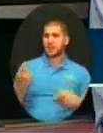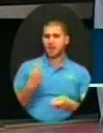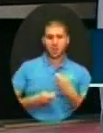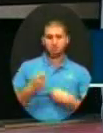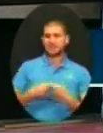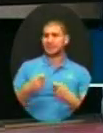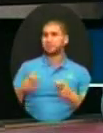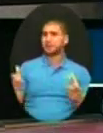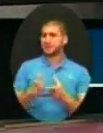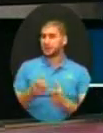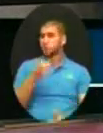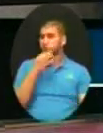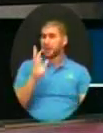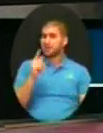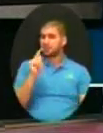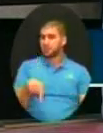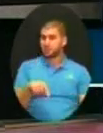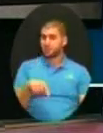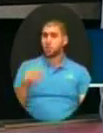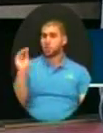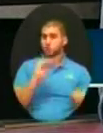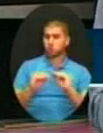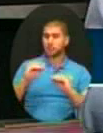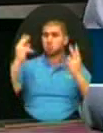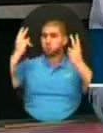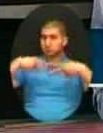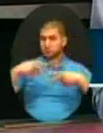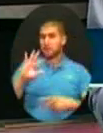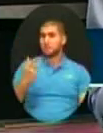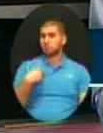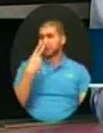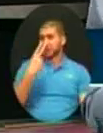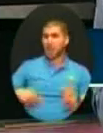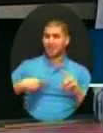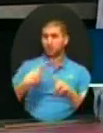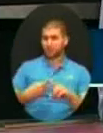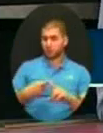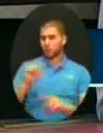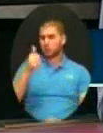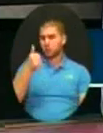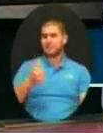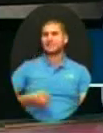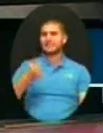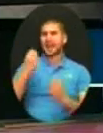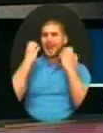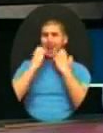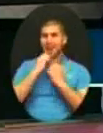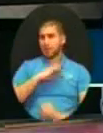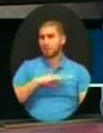מהמגזר, והשאלה אם יגיעו לנוסח מוסכם, ממה שנראה עד כה, קודם כל השר ליברמן אמר